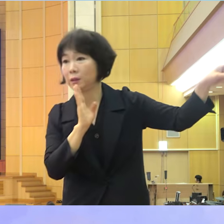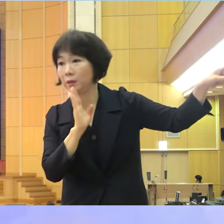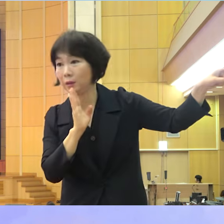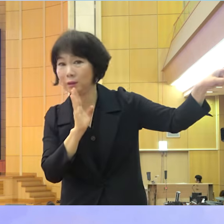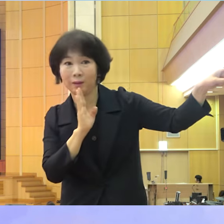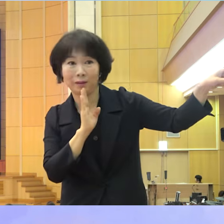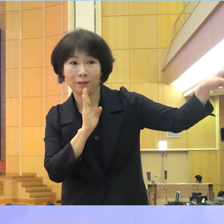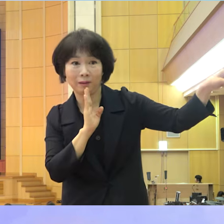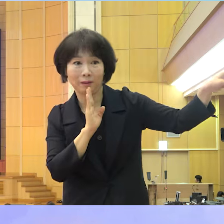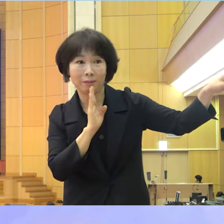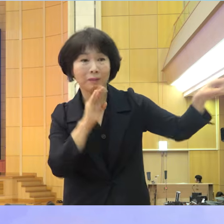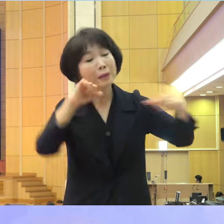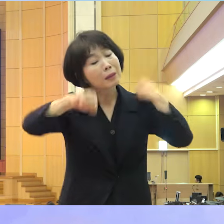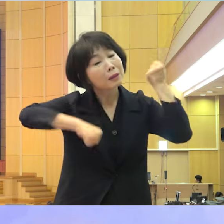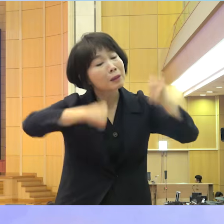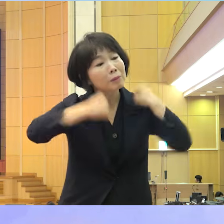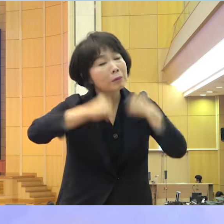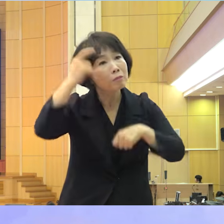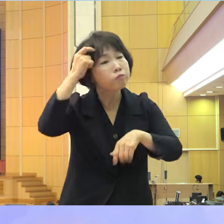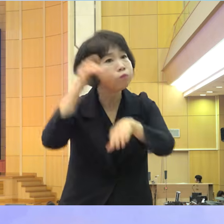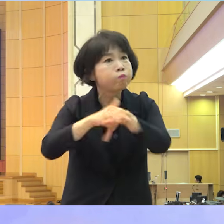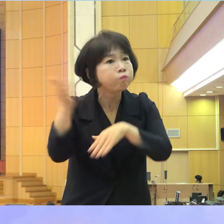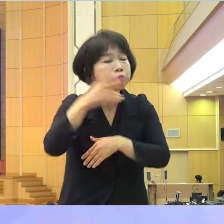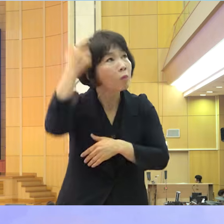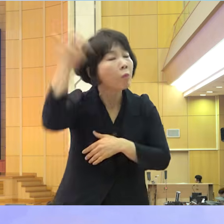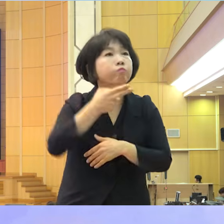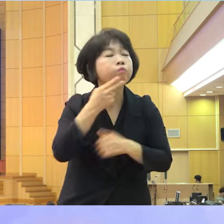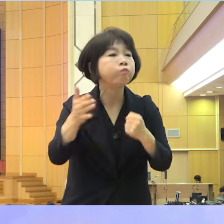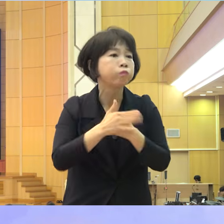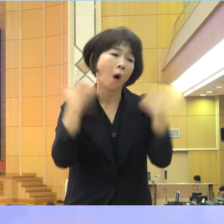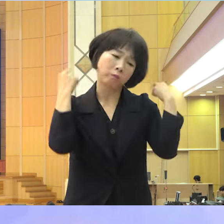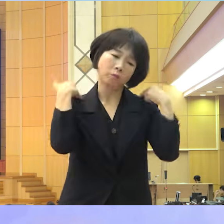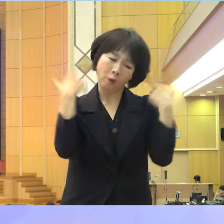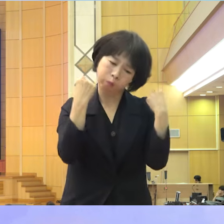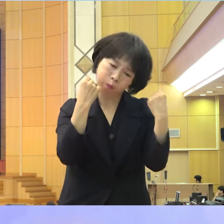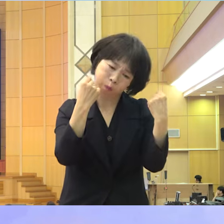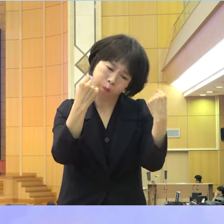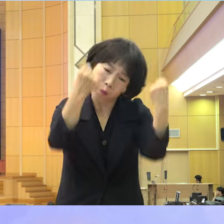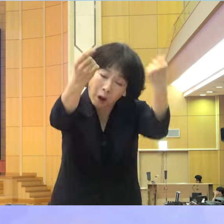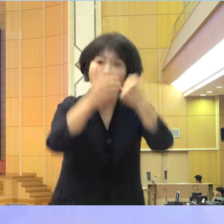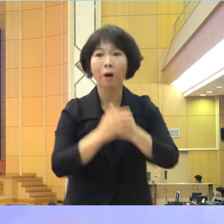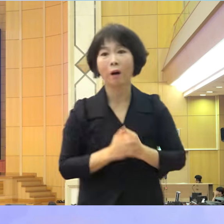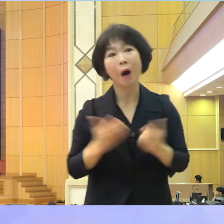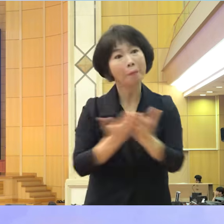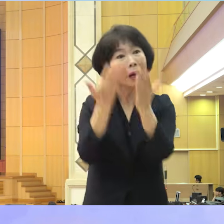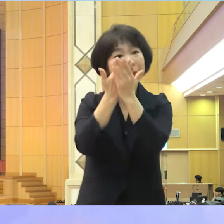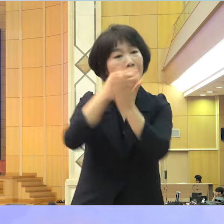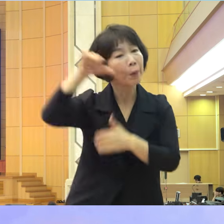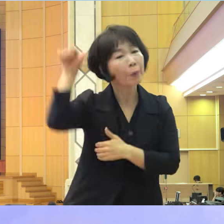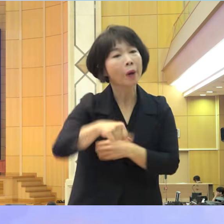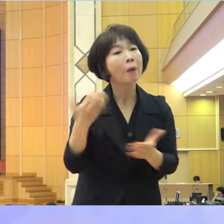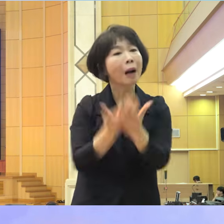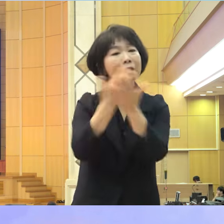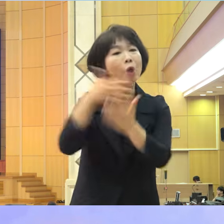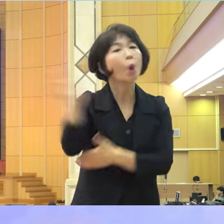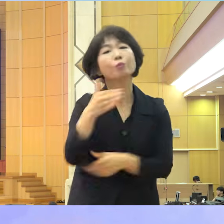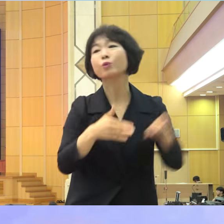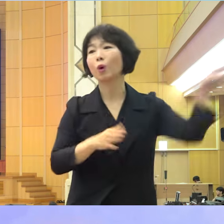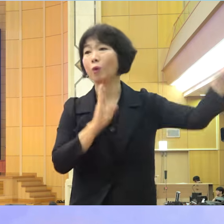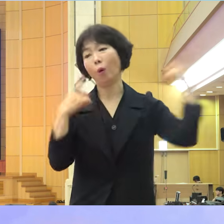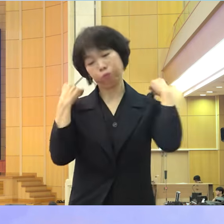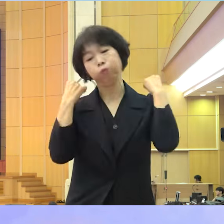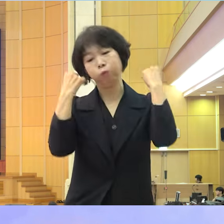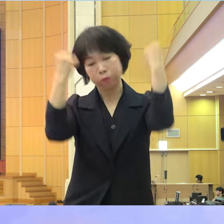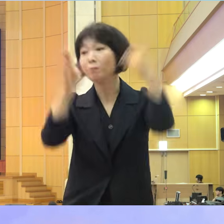시골 까치집이나 서울 까치집이나 옛날 까치나 오늘날 까치나 옛날이나 오늘날 똑같아. 까치집 지는 거 보면 발전이 없어요.